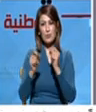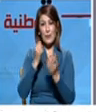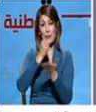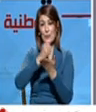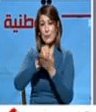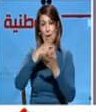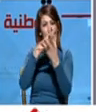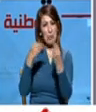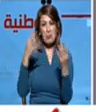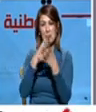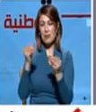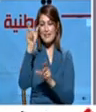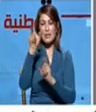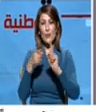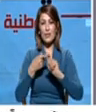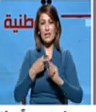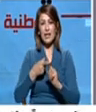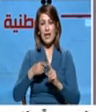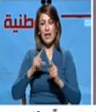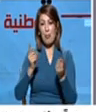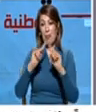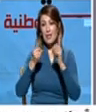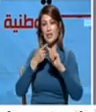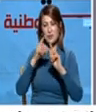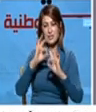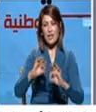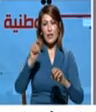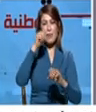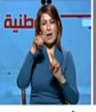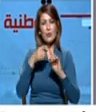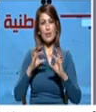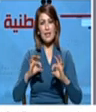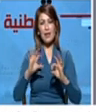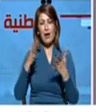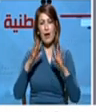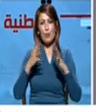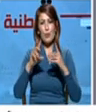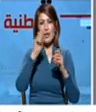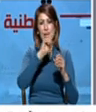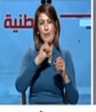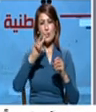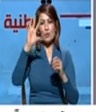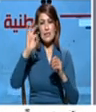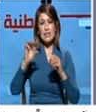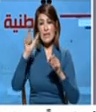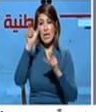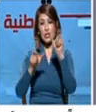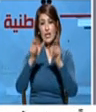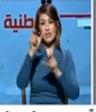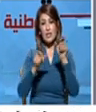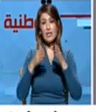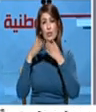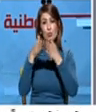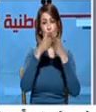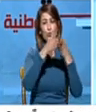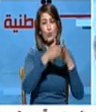عليها واه اه ومائتين وخمسين الف شبه ال ال ال ال المساعدات والى